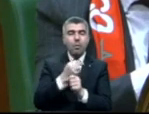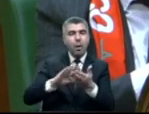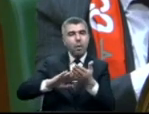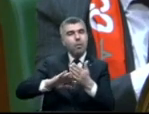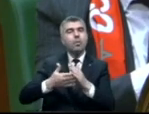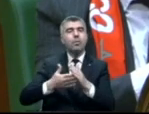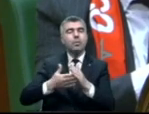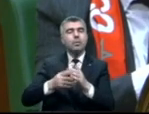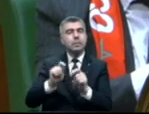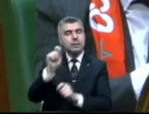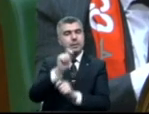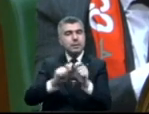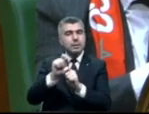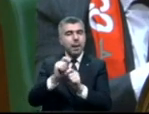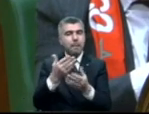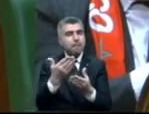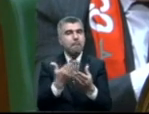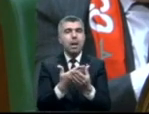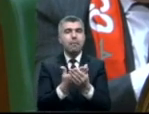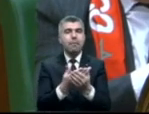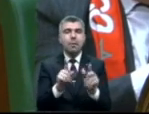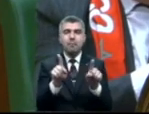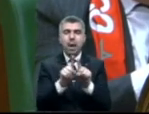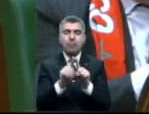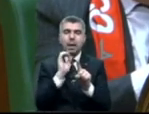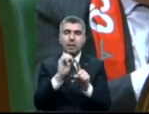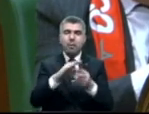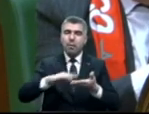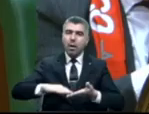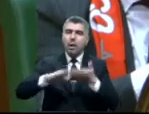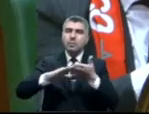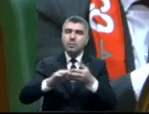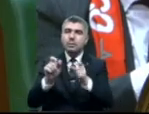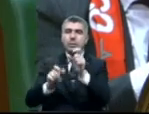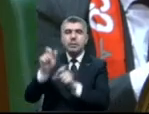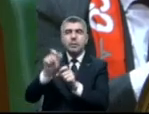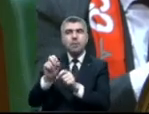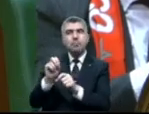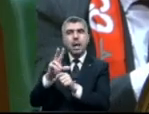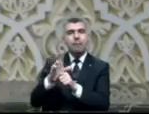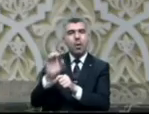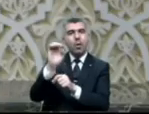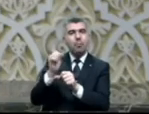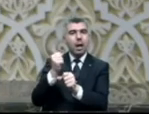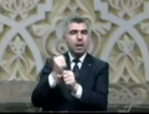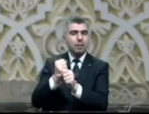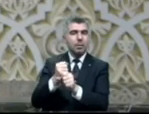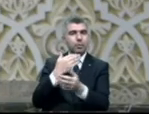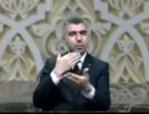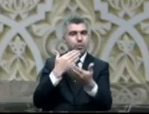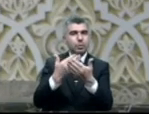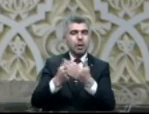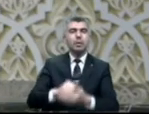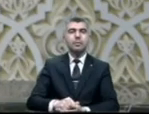بكاملها لمعالجة هذه القضايا من أجل الحفاظ على كرامة مواطنينا في الخارج وشكرا. شكرا سي الحسناوي.